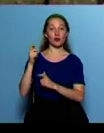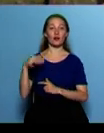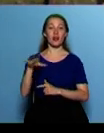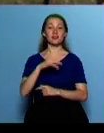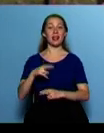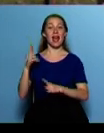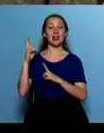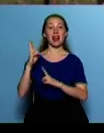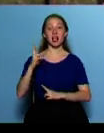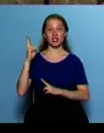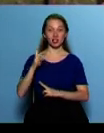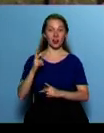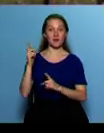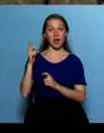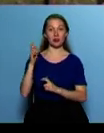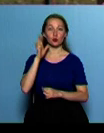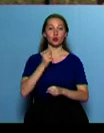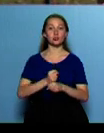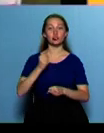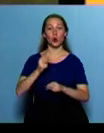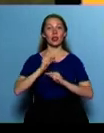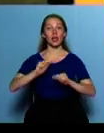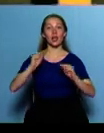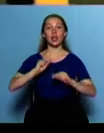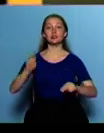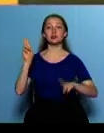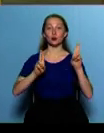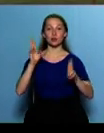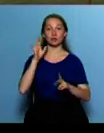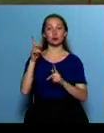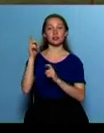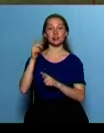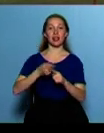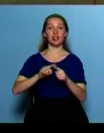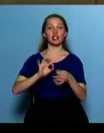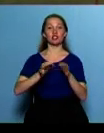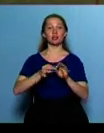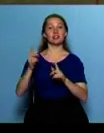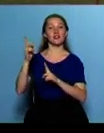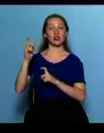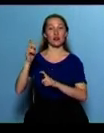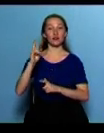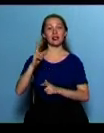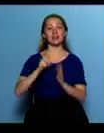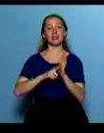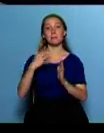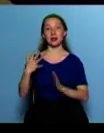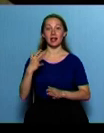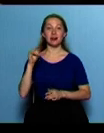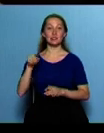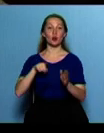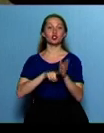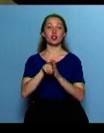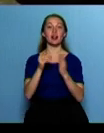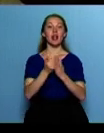«Калашников Биатлон Фест» пройдут строгий инструктаж, а стрелять будут из этой ижевской пневматической винтовки B75. С нее начинают все